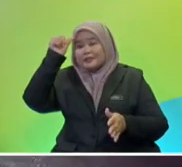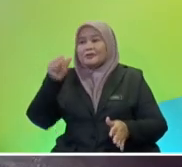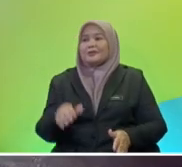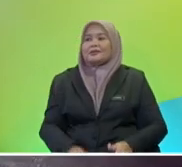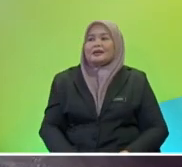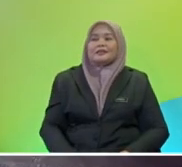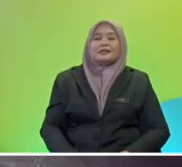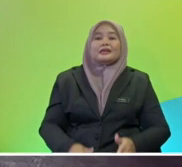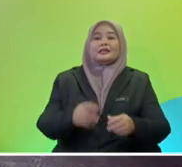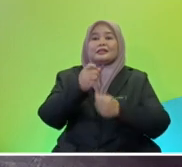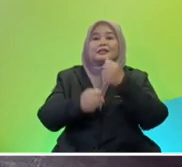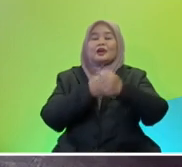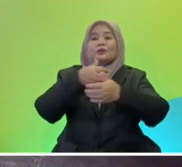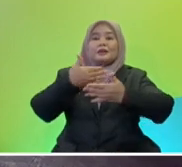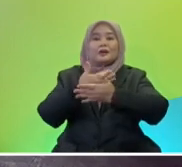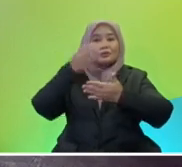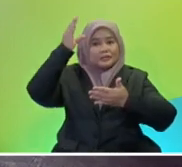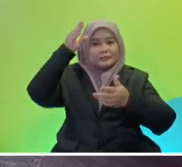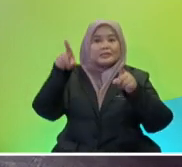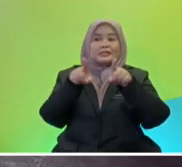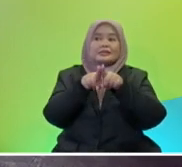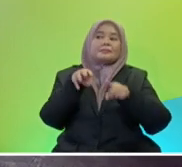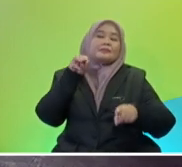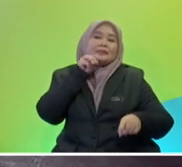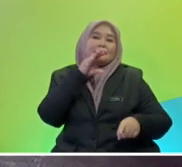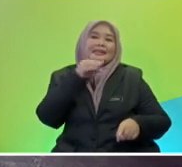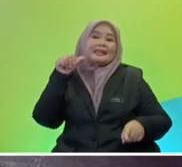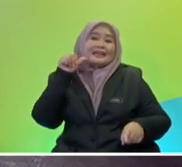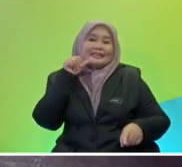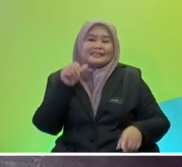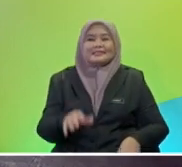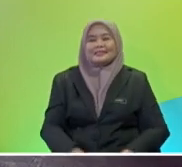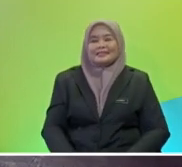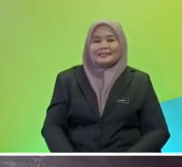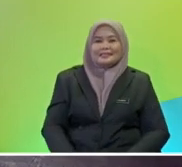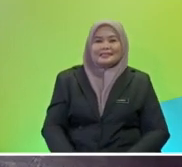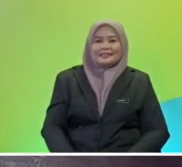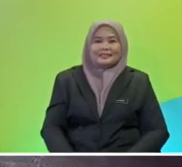ini adalah tahun baru Cina bersama Mimi dan juga Anis Oke